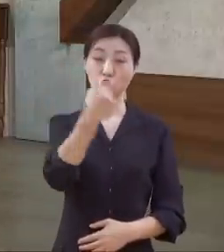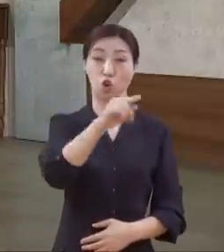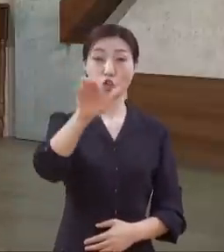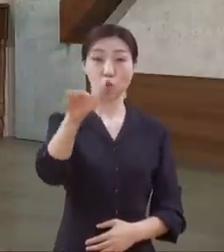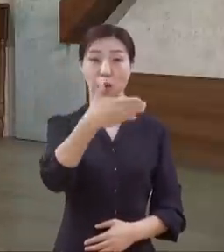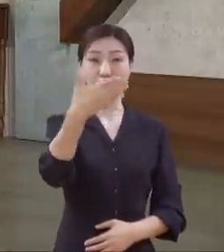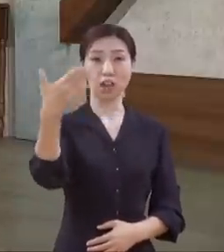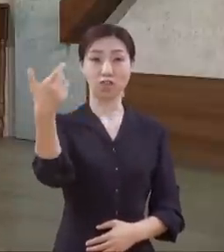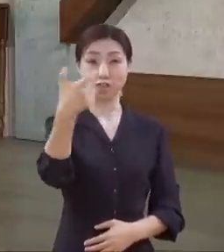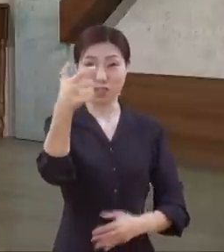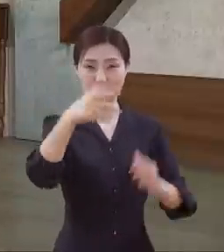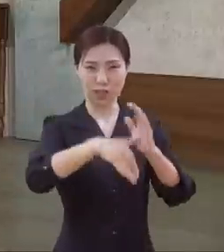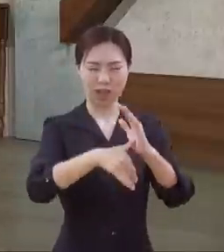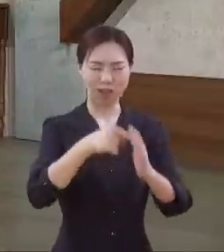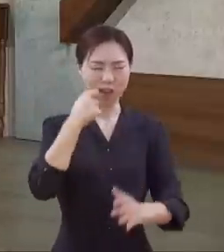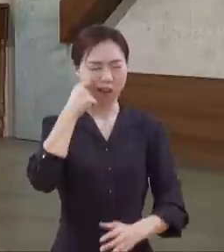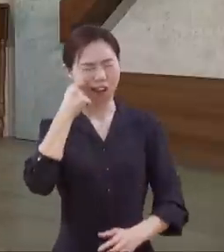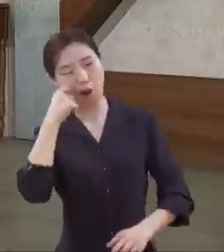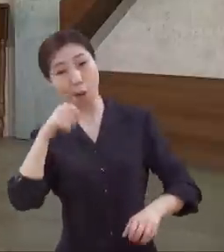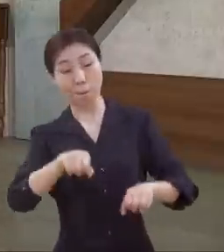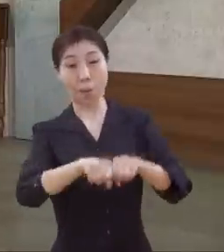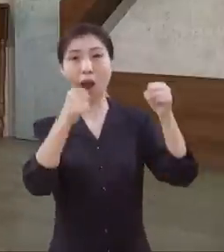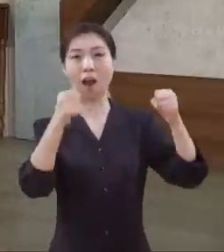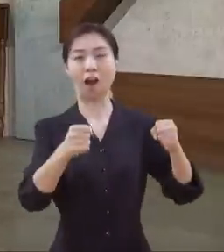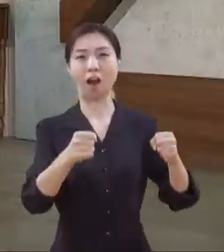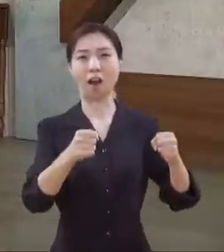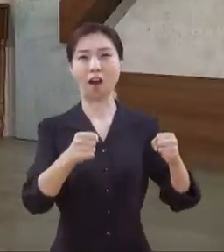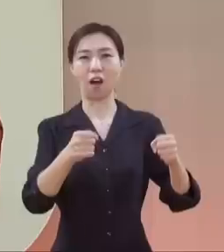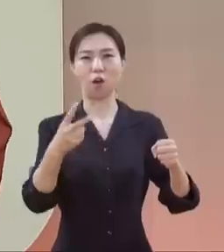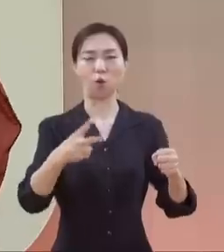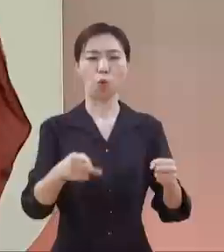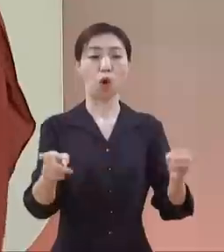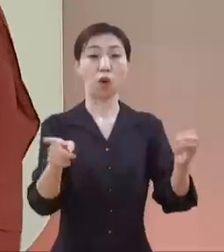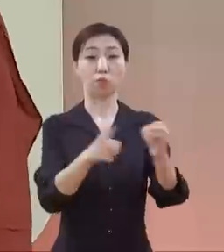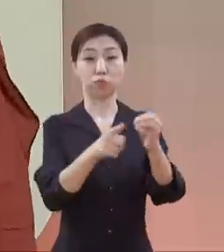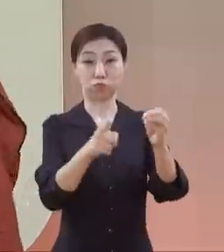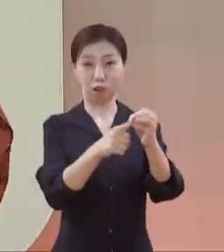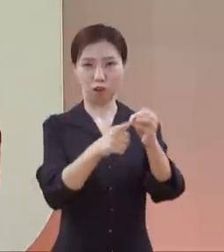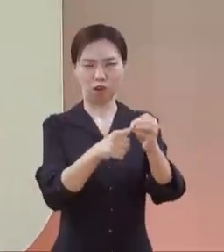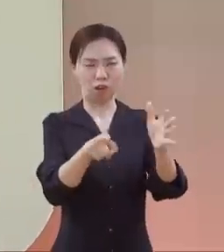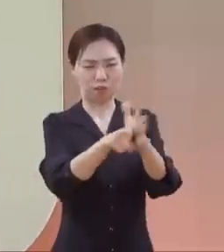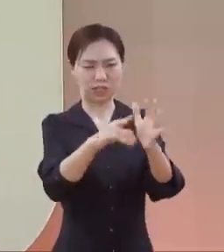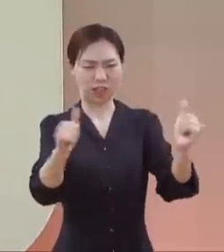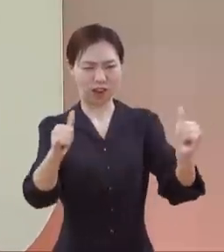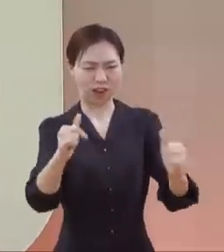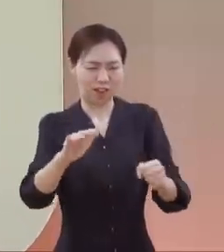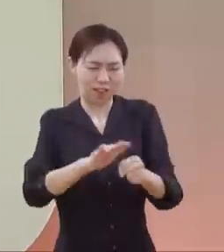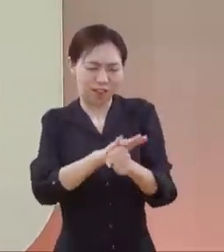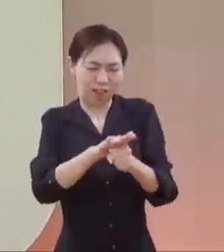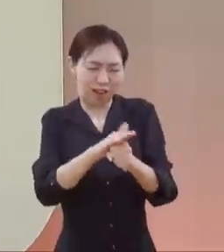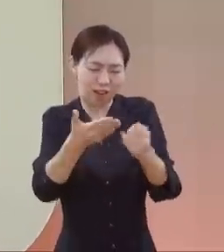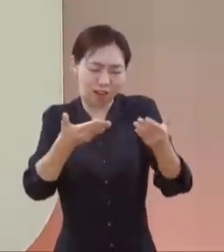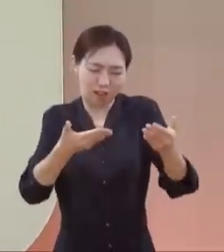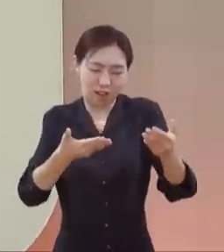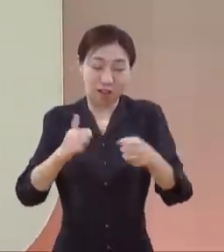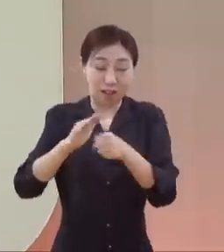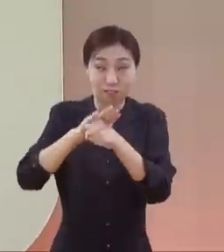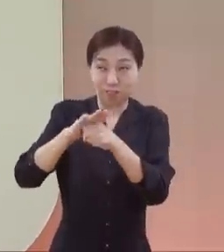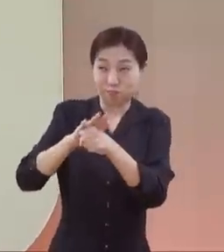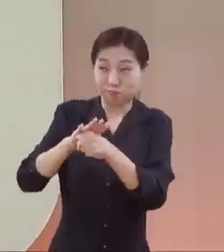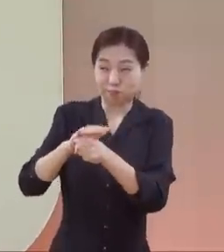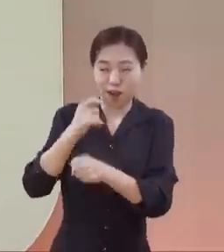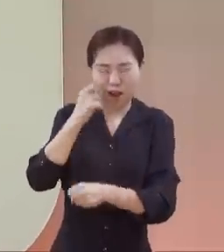히트를 치면서 또 많은 불자분들에게도 사랑을 받고 정 국민들의 그런 어떤 그런